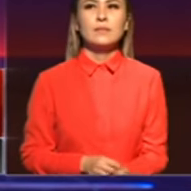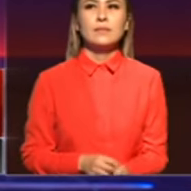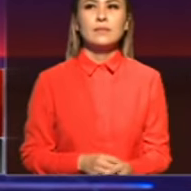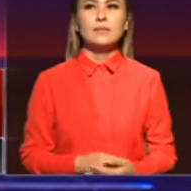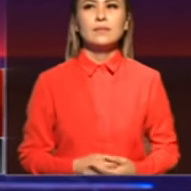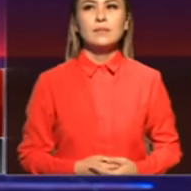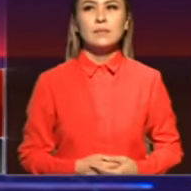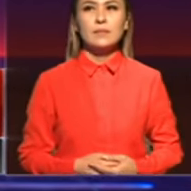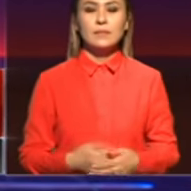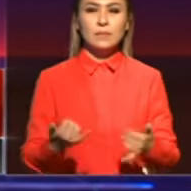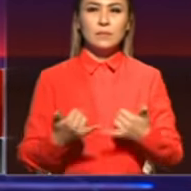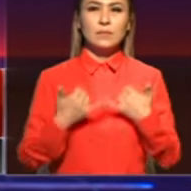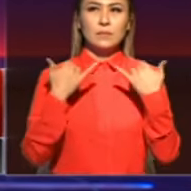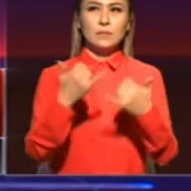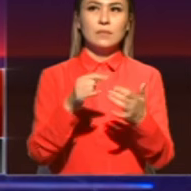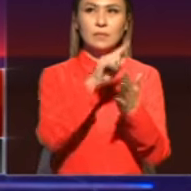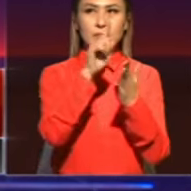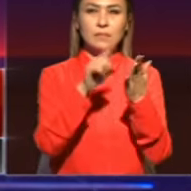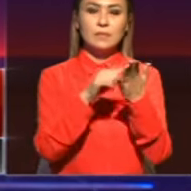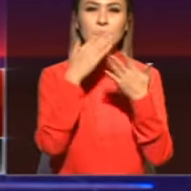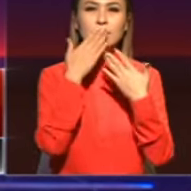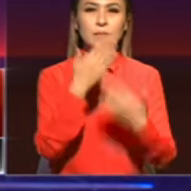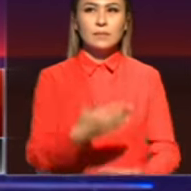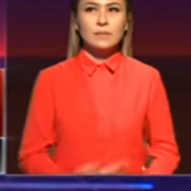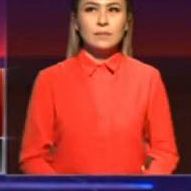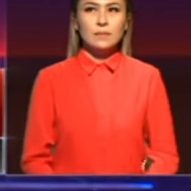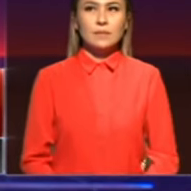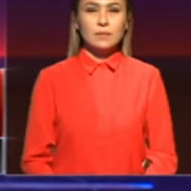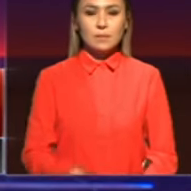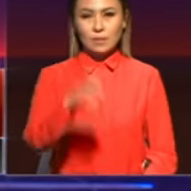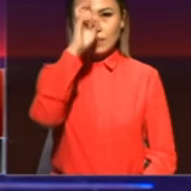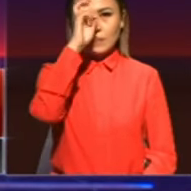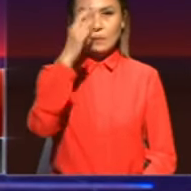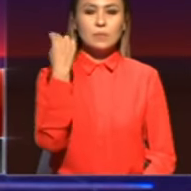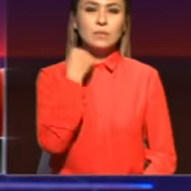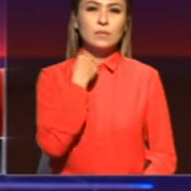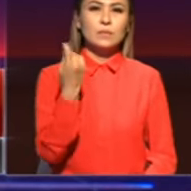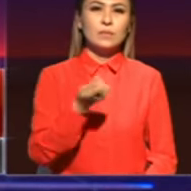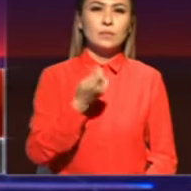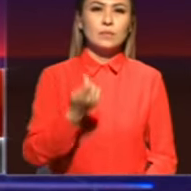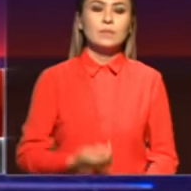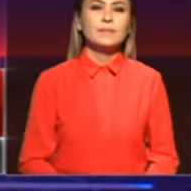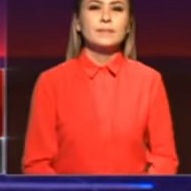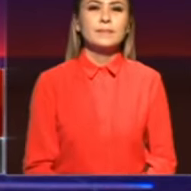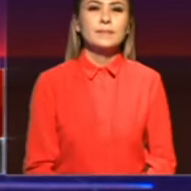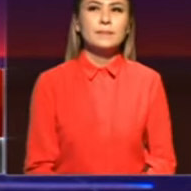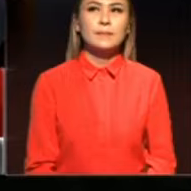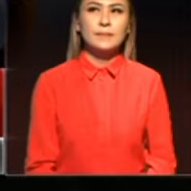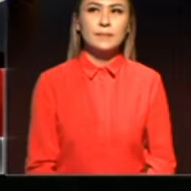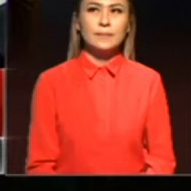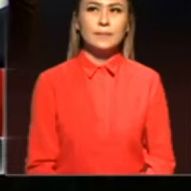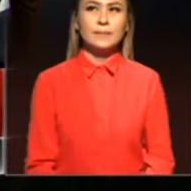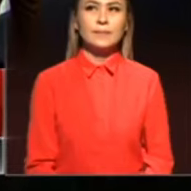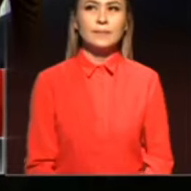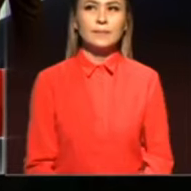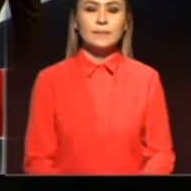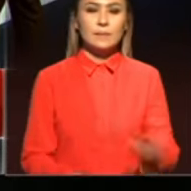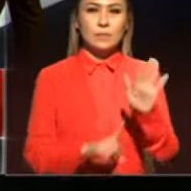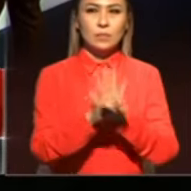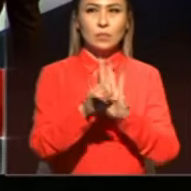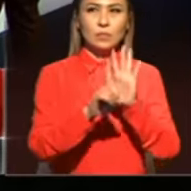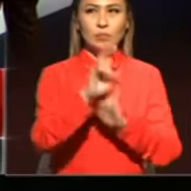мырзаның ұсынысына және сауалына жауап берсеңіздер. Мемлекеттің қарызы аз деп отырғанымыз. Біз мана айттық қой басын, мемлекеттің